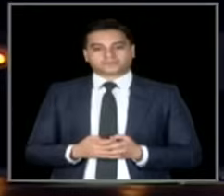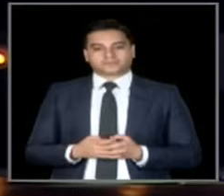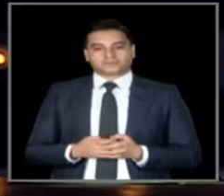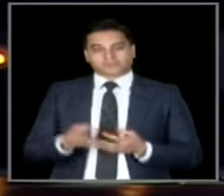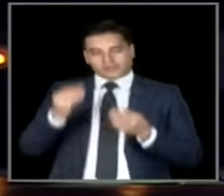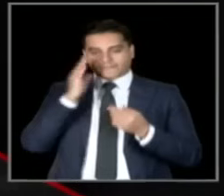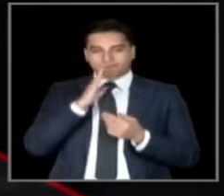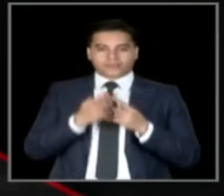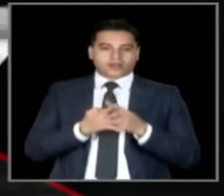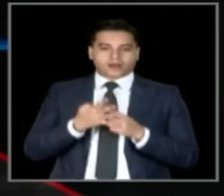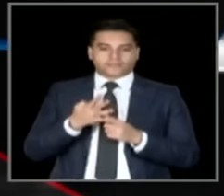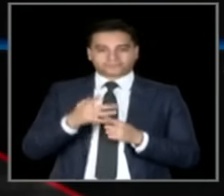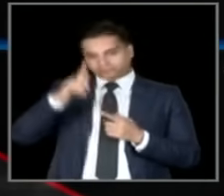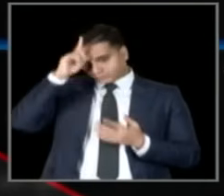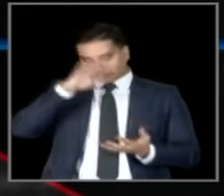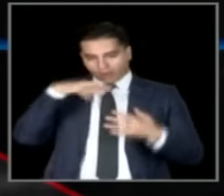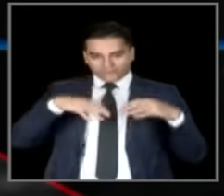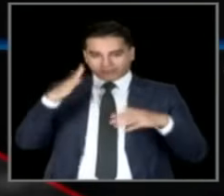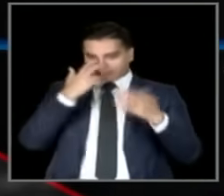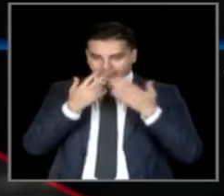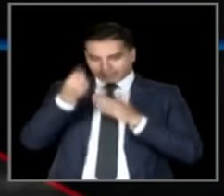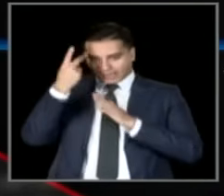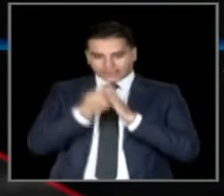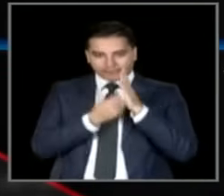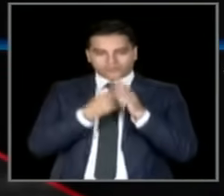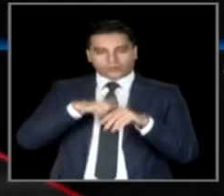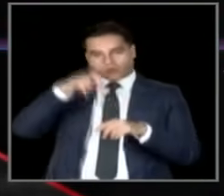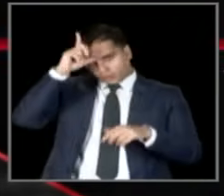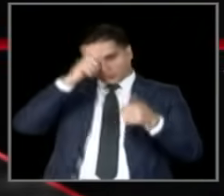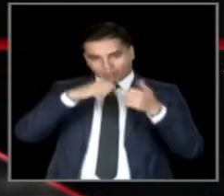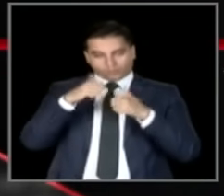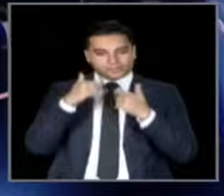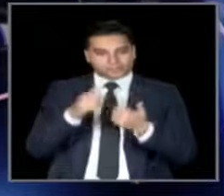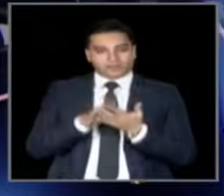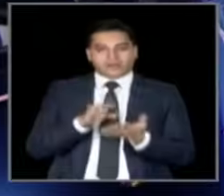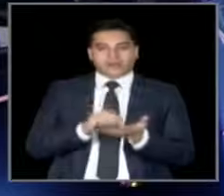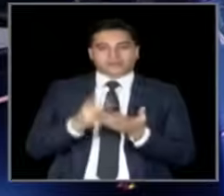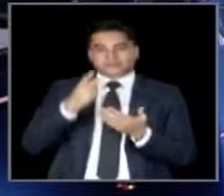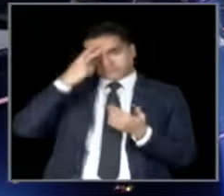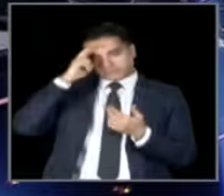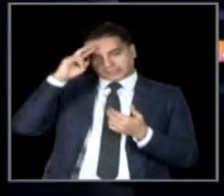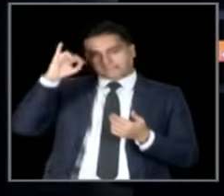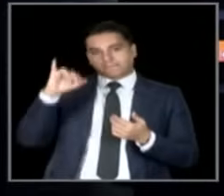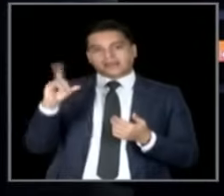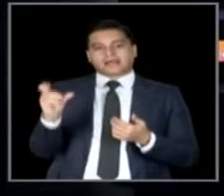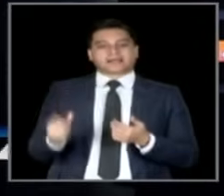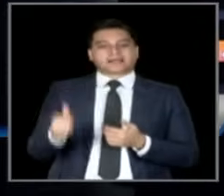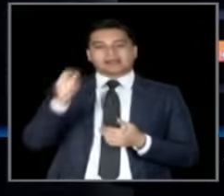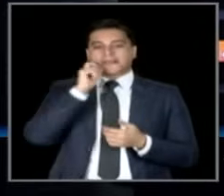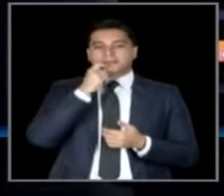فقره العلم اربع اجزاء: جغرافيا، تاريخ، ادب، وعلوم. ميرنا، امتى